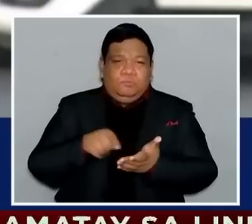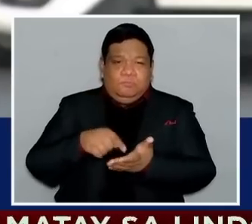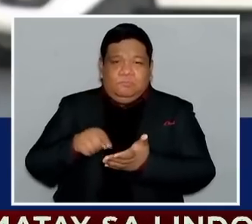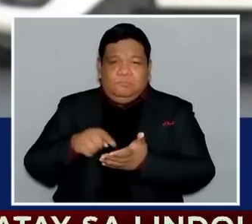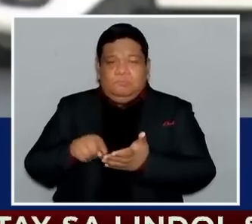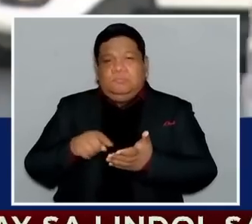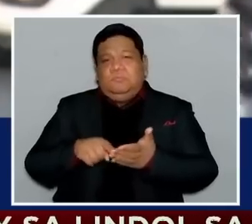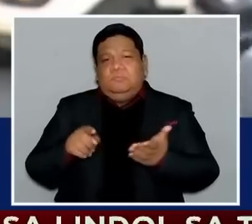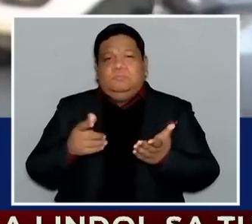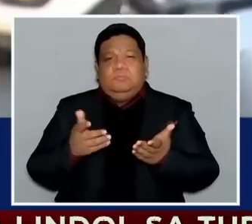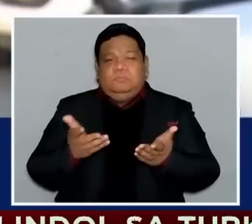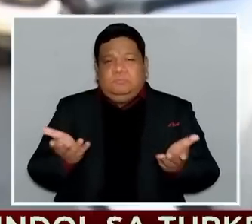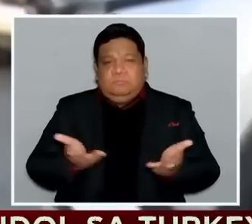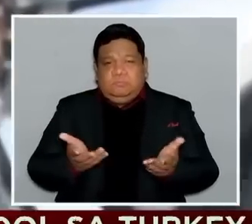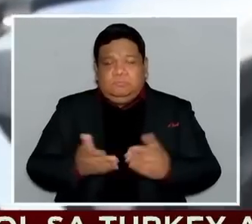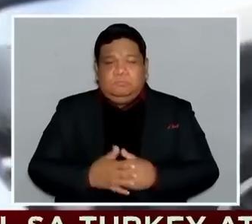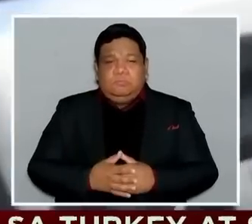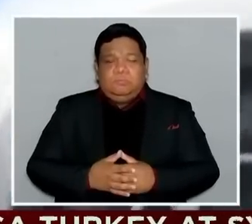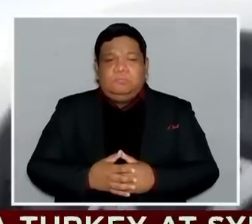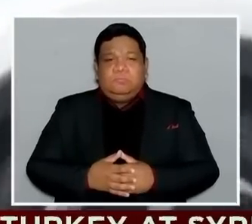panggastos.